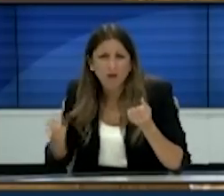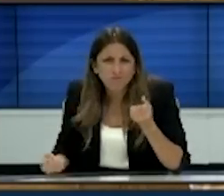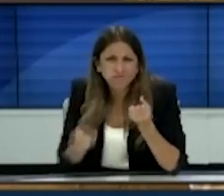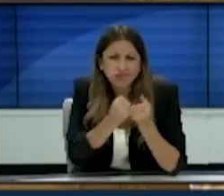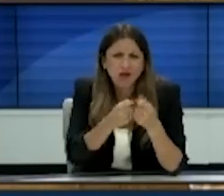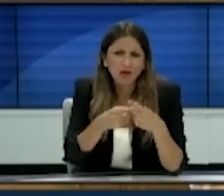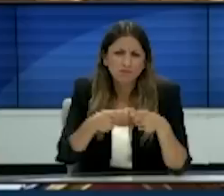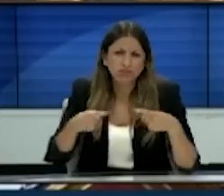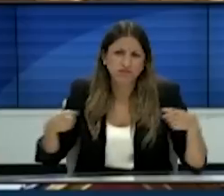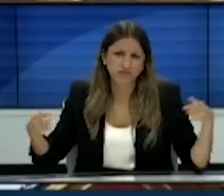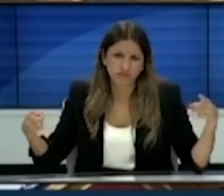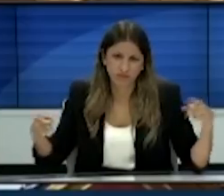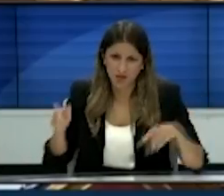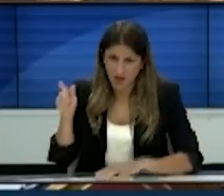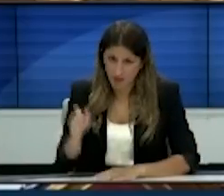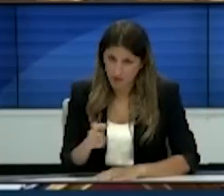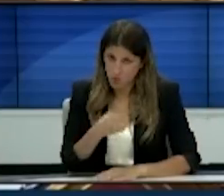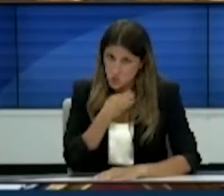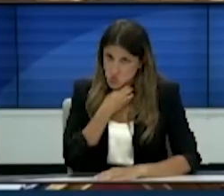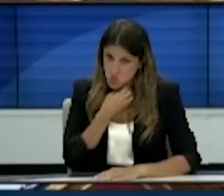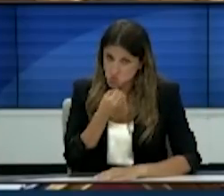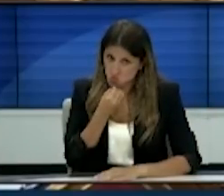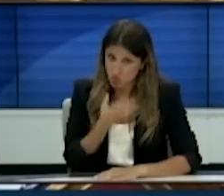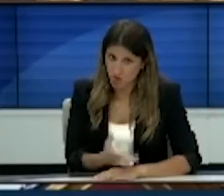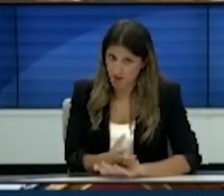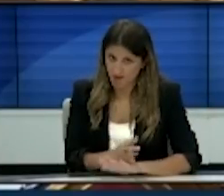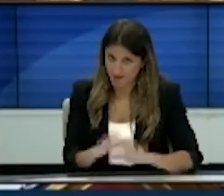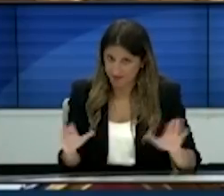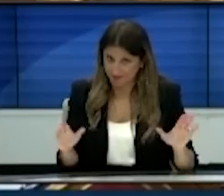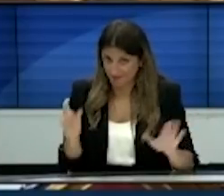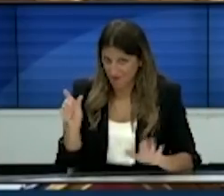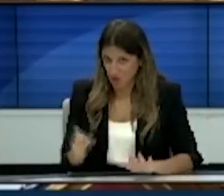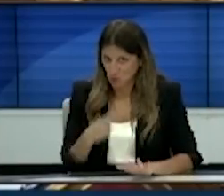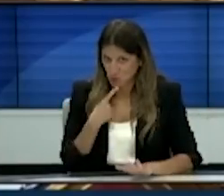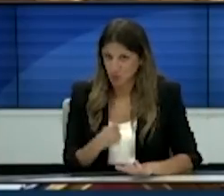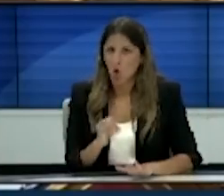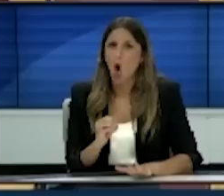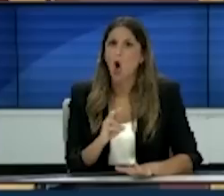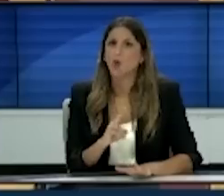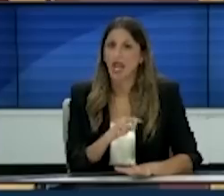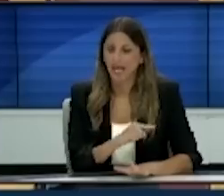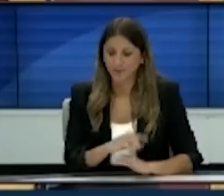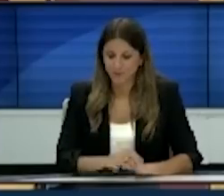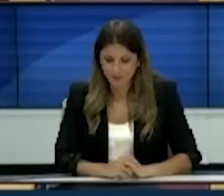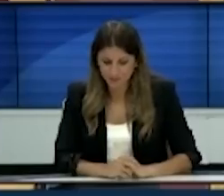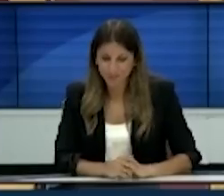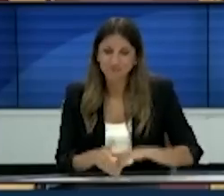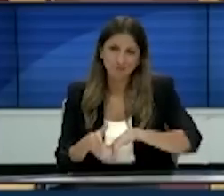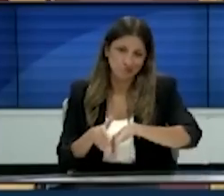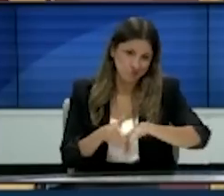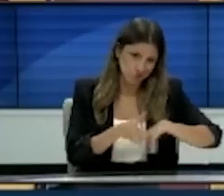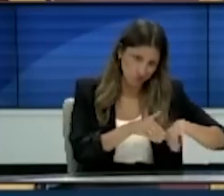Δηλαδή μεγάλος ρουφιάνος της αντίδρασης ο τύπος εκτός των άλλων. Αυτά για να